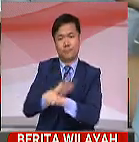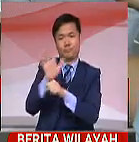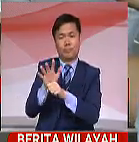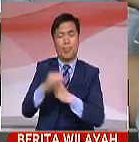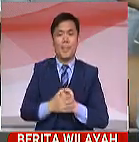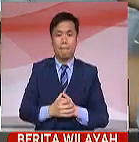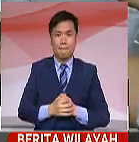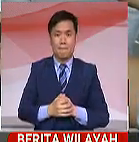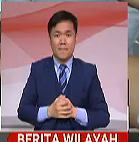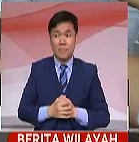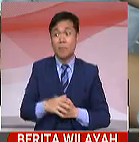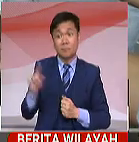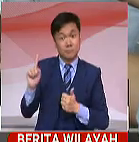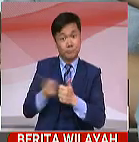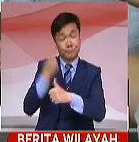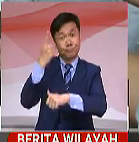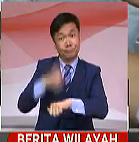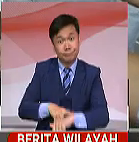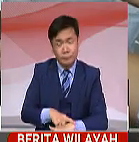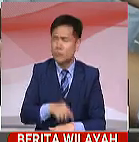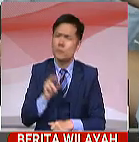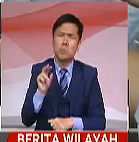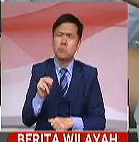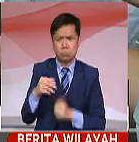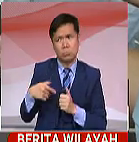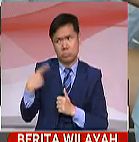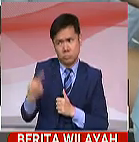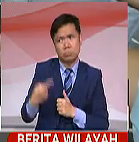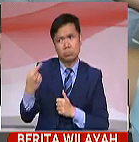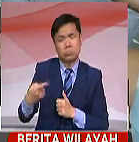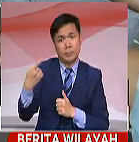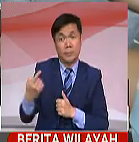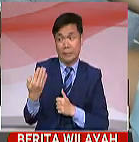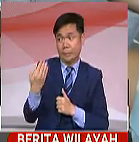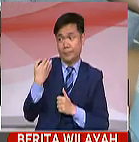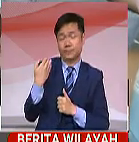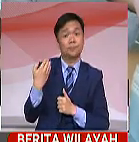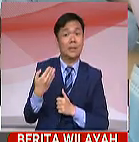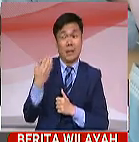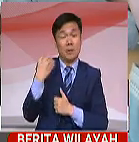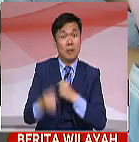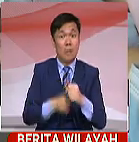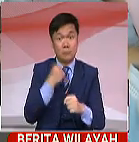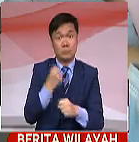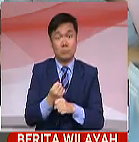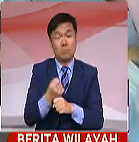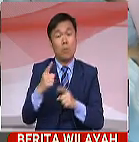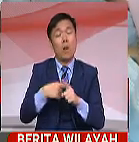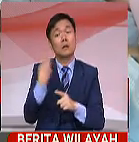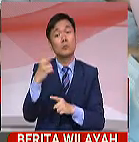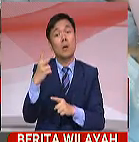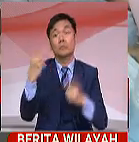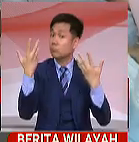Ini bukanlah yang kali pertama ya. Pada ujung tahun lepas juga